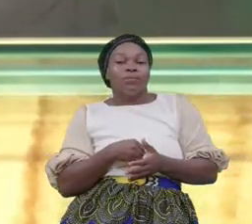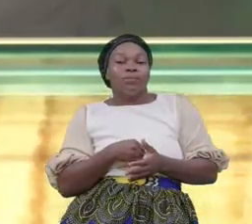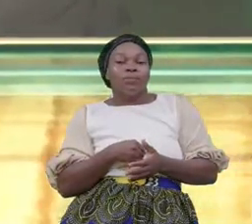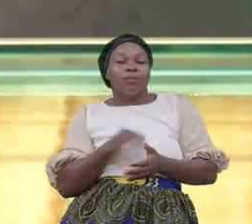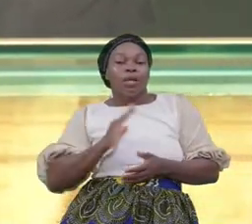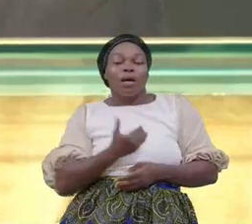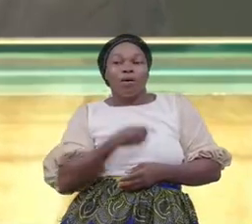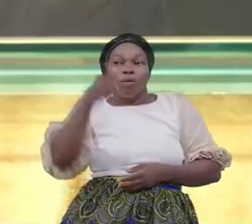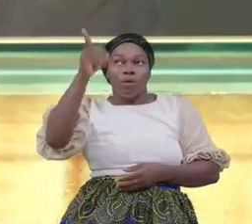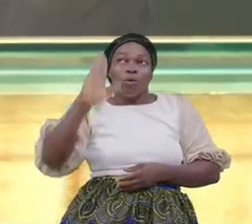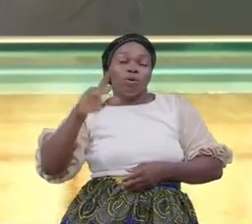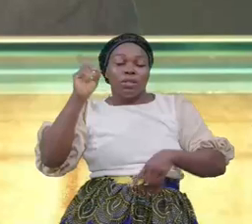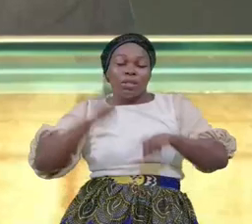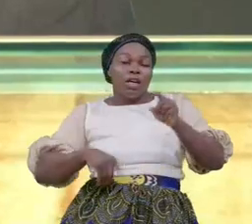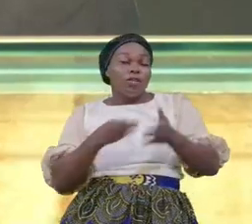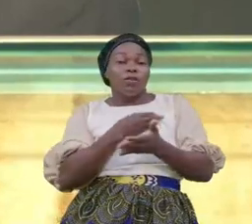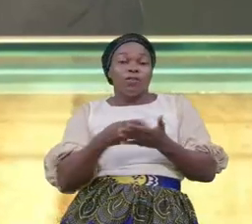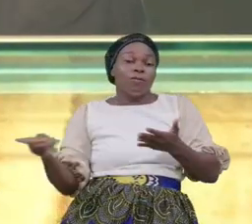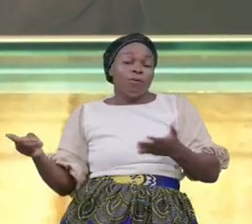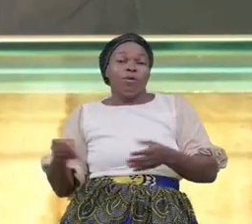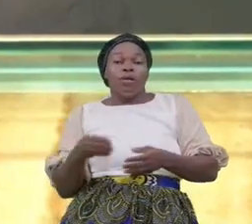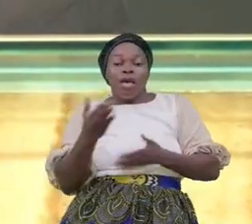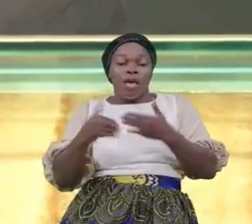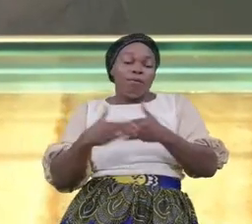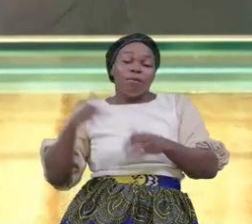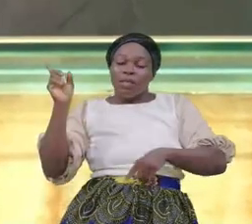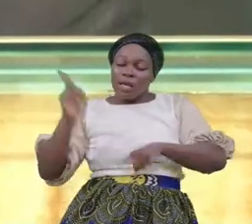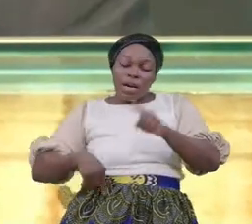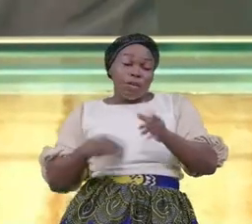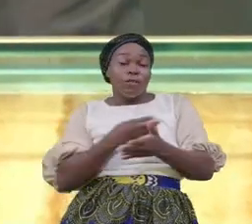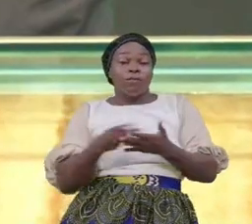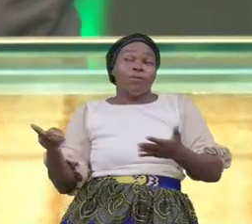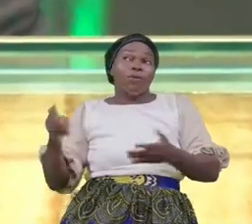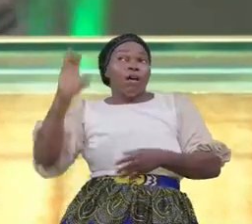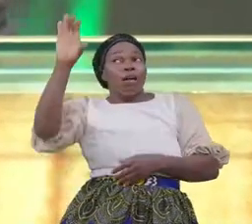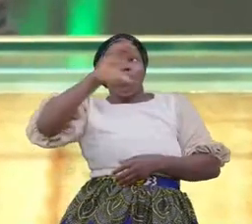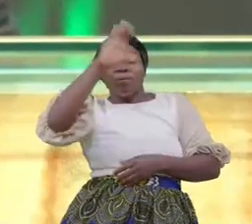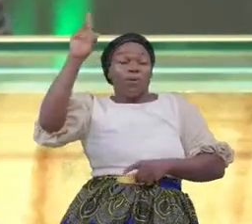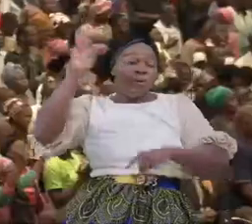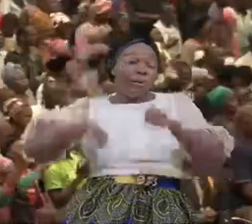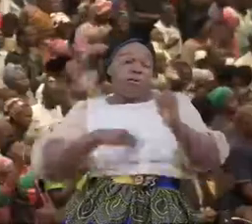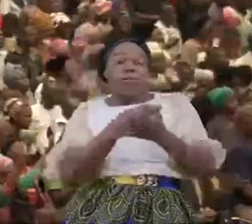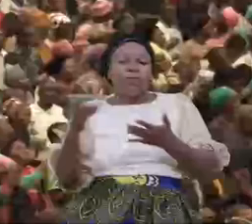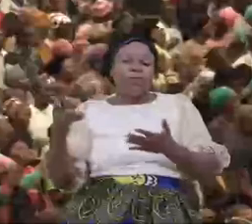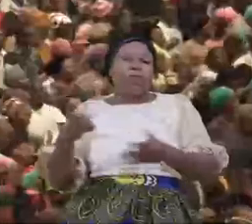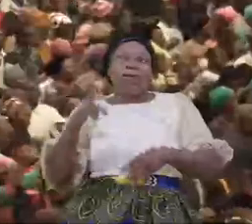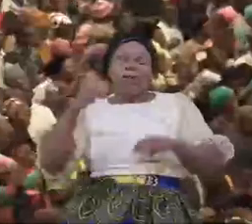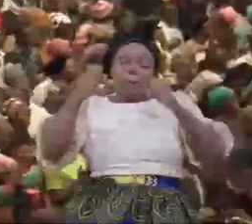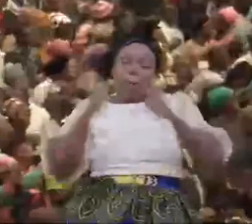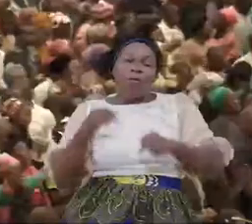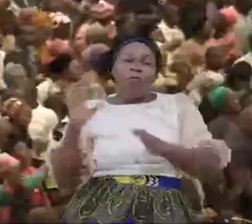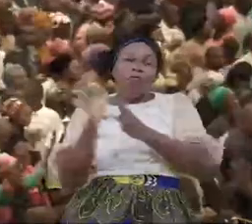Non, Dieu ne peut jamais échouer, le ciel ne peut jamais échouer, le calvaire ne peut jamais échouer, le sang de Jésus ne peut jamais